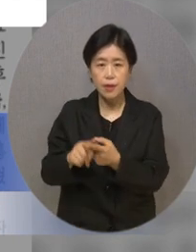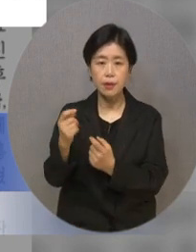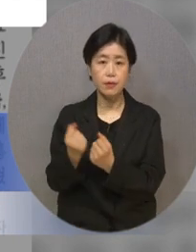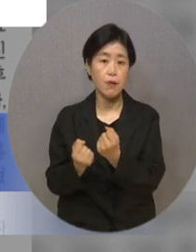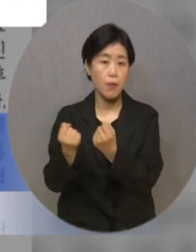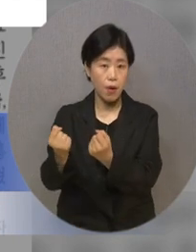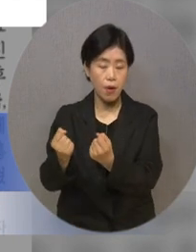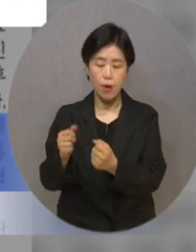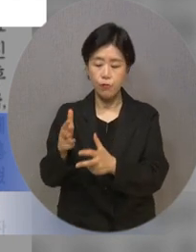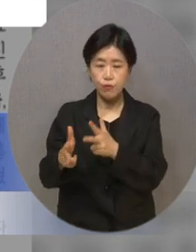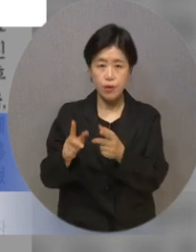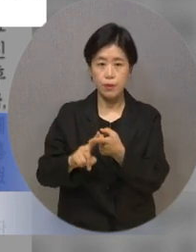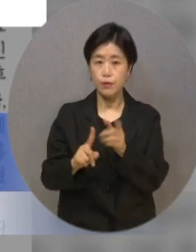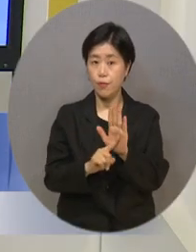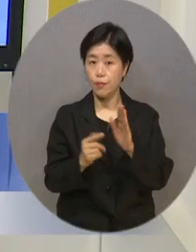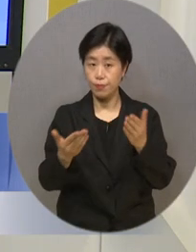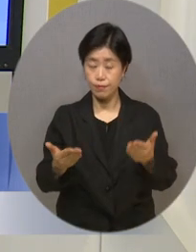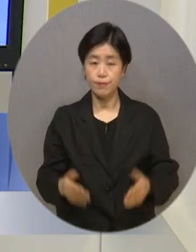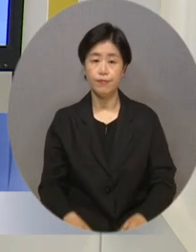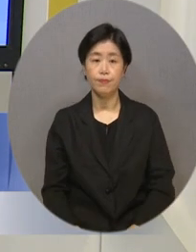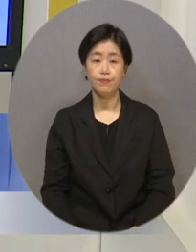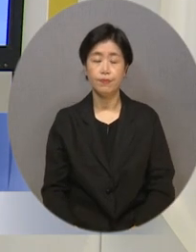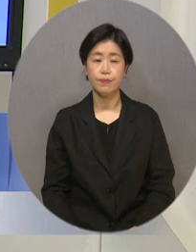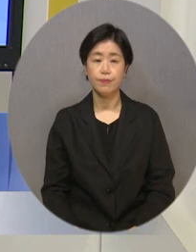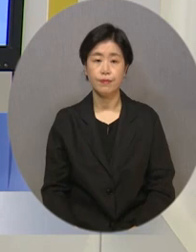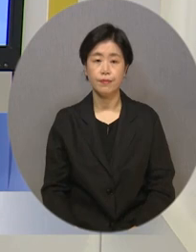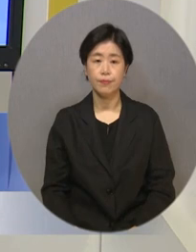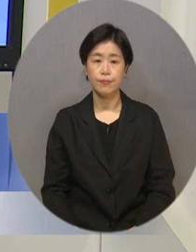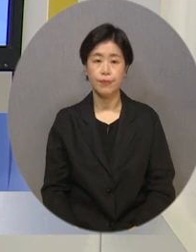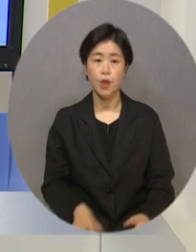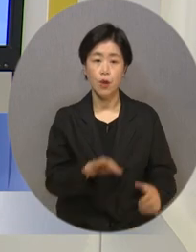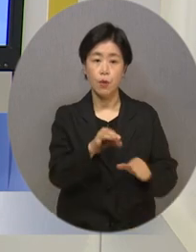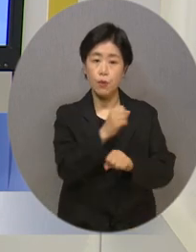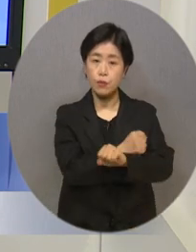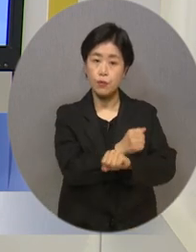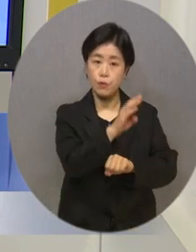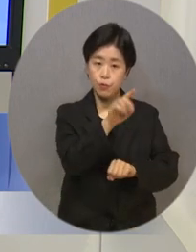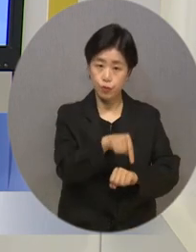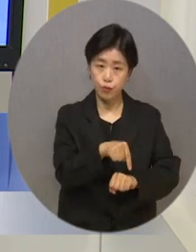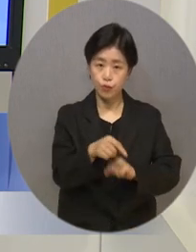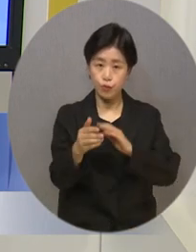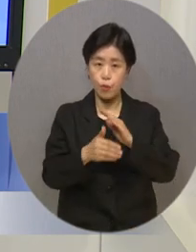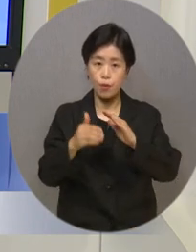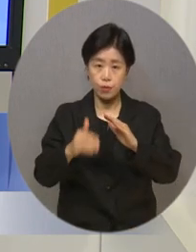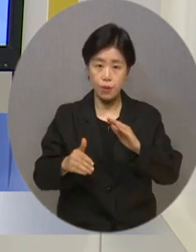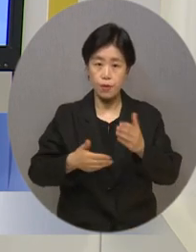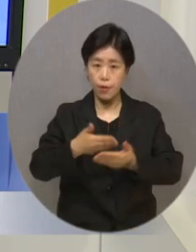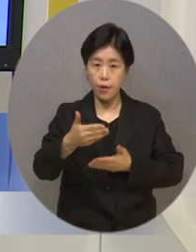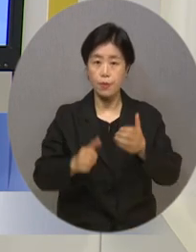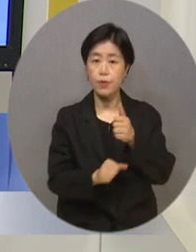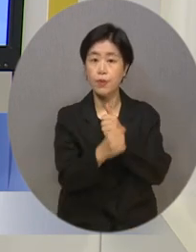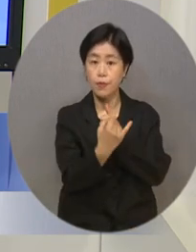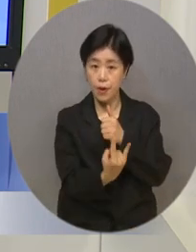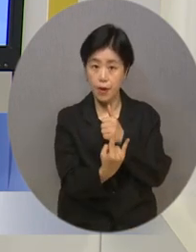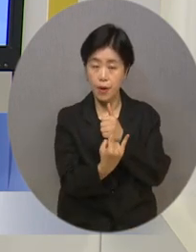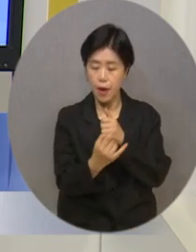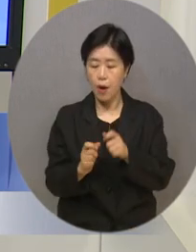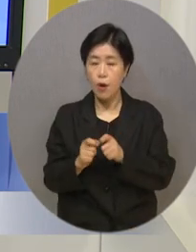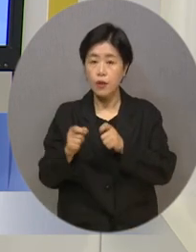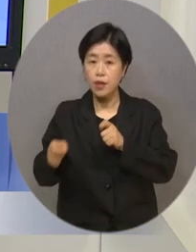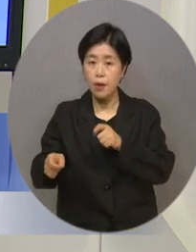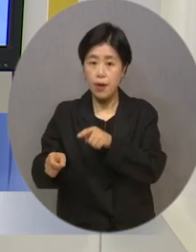등을 실시할 예정입니다 다음 소식입니다 고용노동부와 공정거래위원회가 자회사용